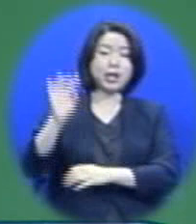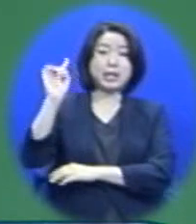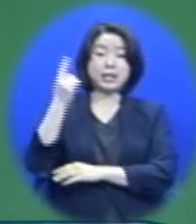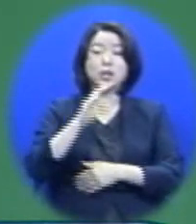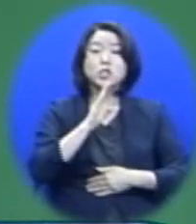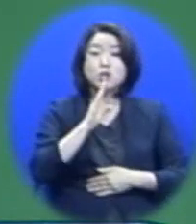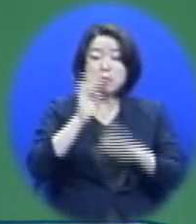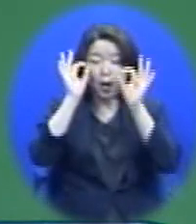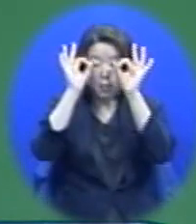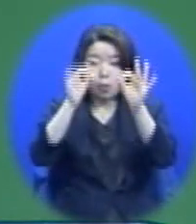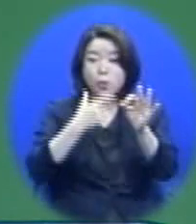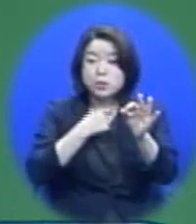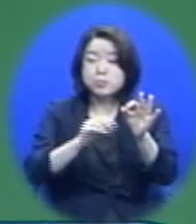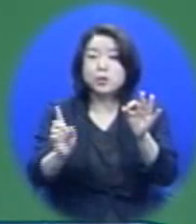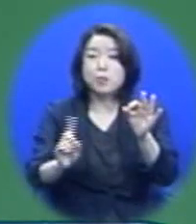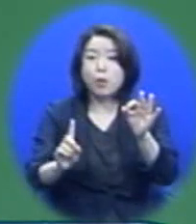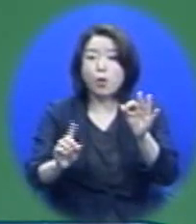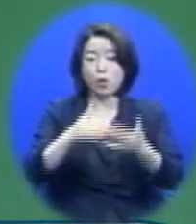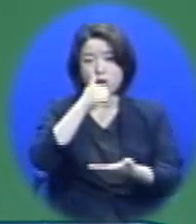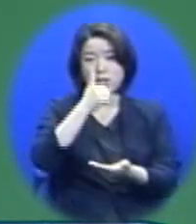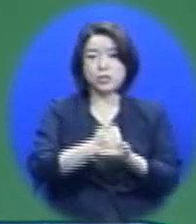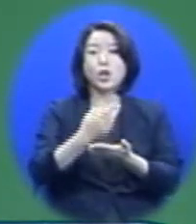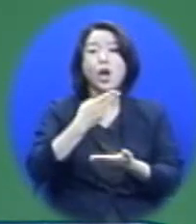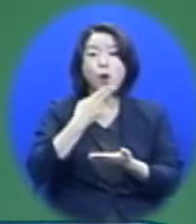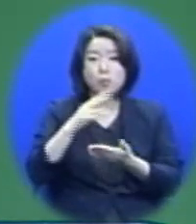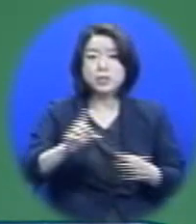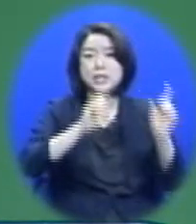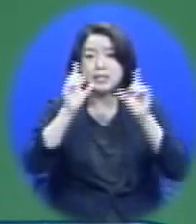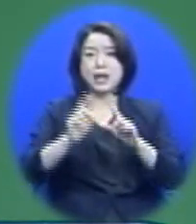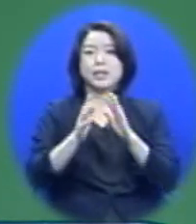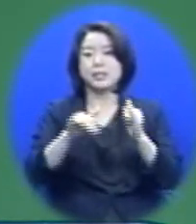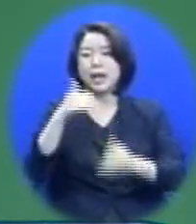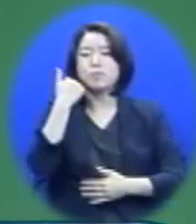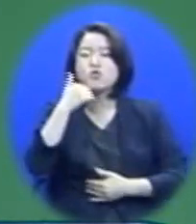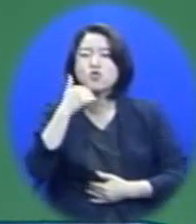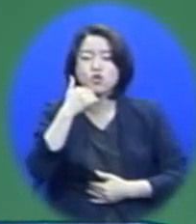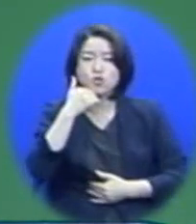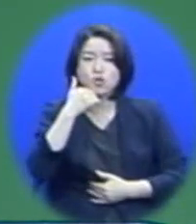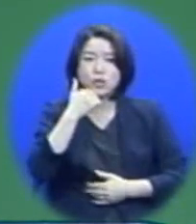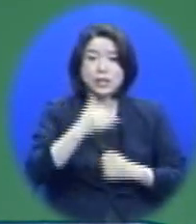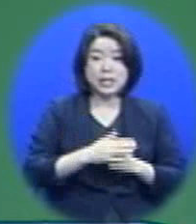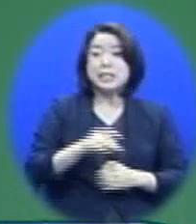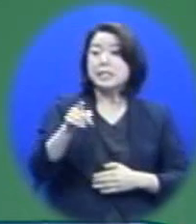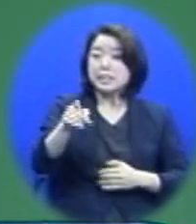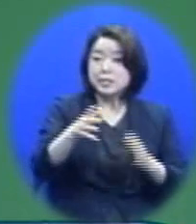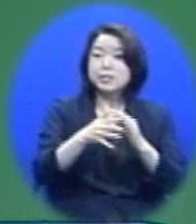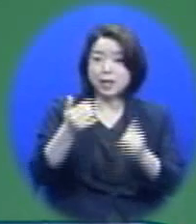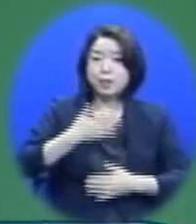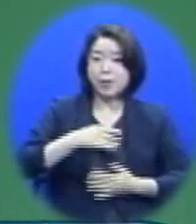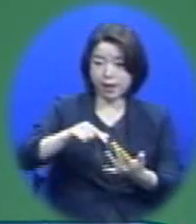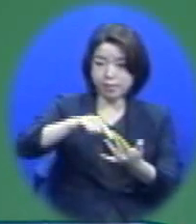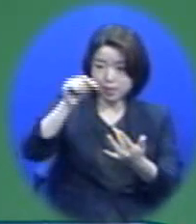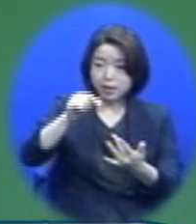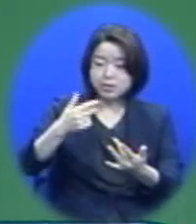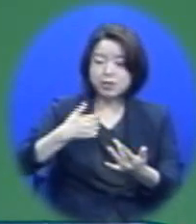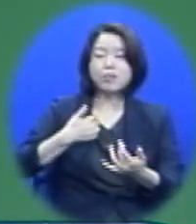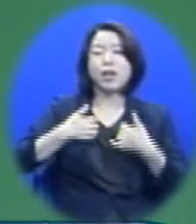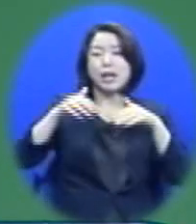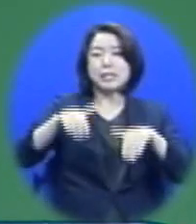보고 싶었던 게 뭐지요? 흠 없이 사는 사람이 누구냐? 그 사람을 자기가 택해서 자기 신하로 삼겠다는